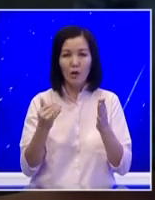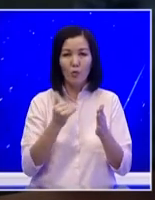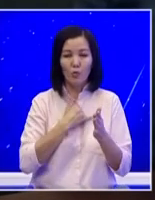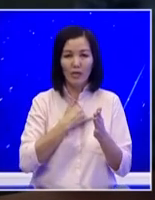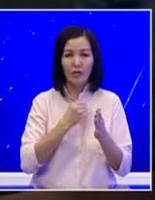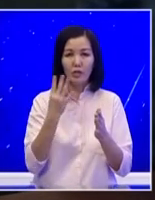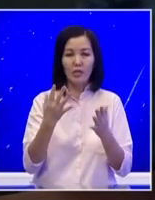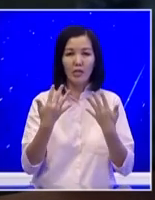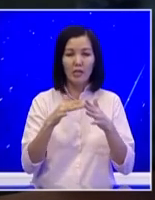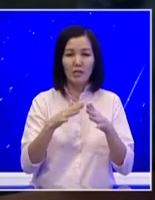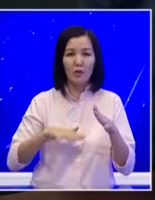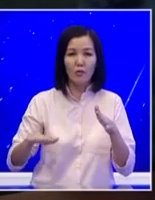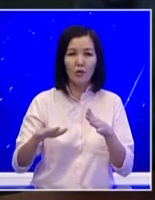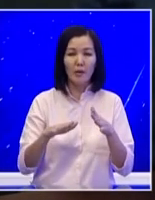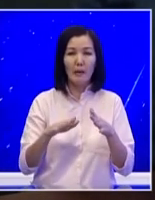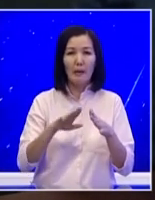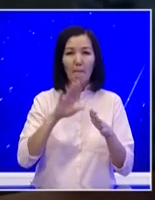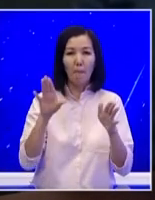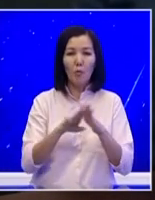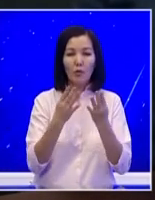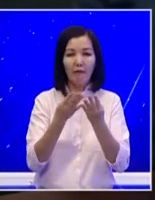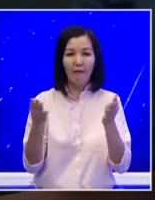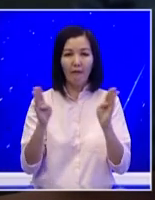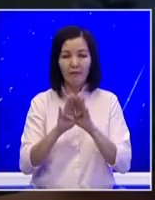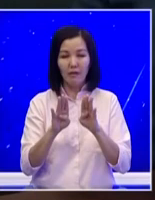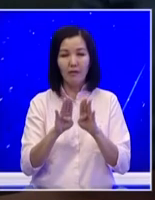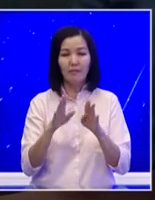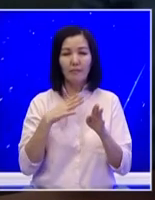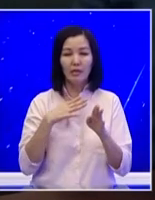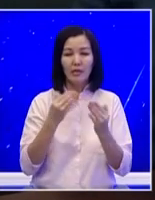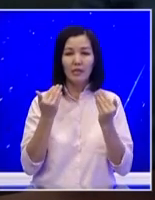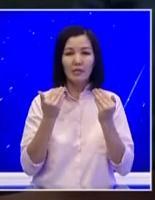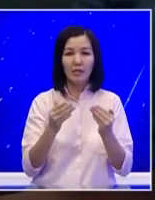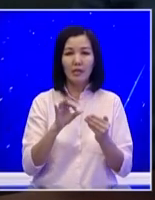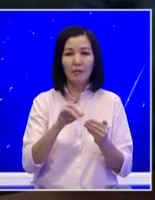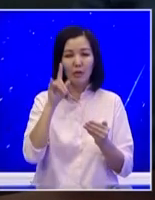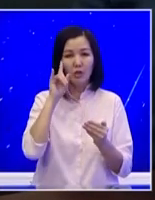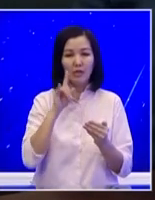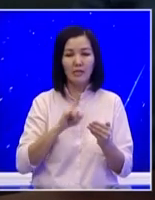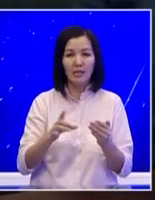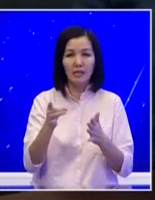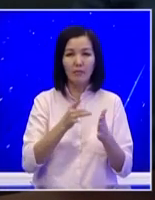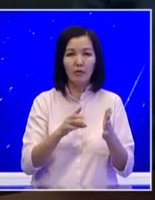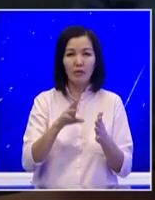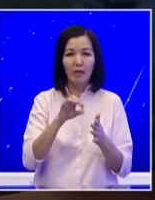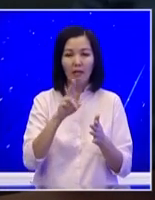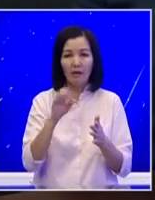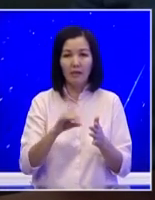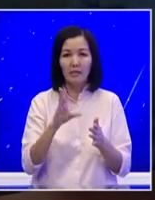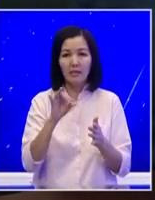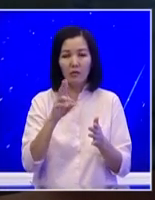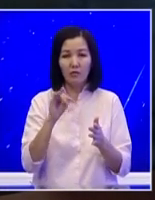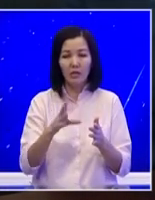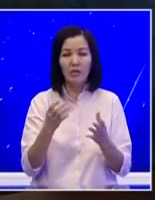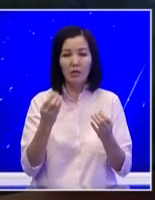4 населенных пункта под карантином. Вы знаете, это дачные массивы. В Ингуши-Казахском районе, Талгарском, Сарозек